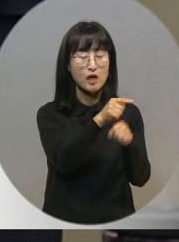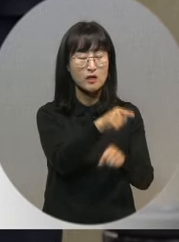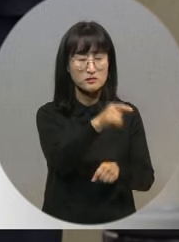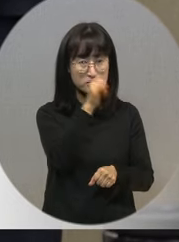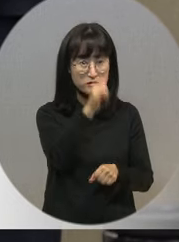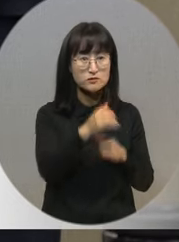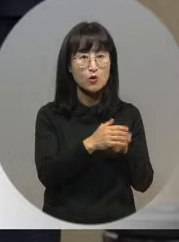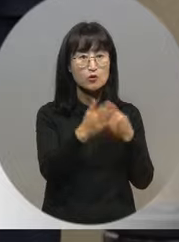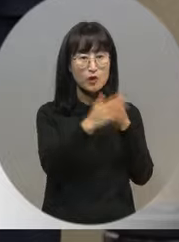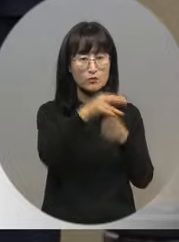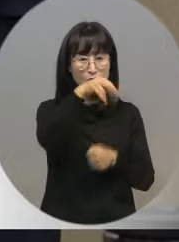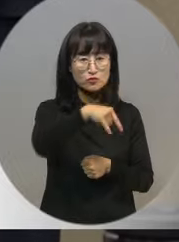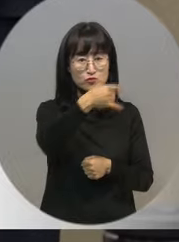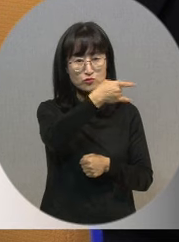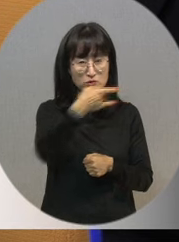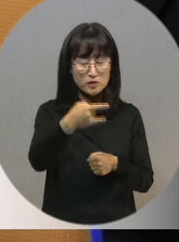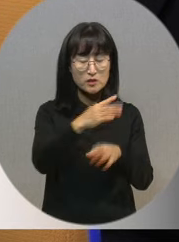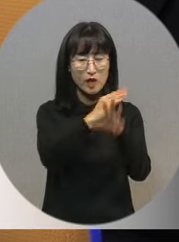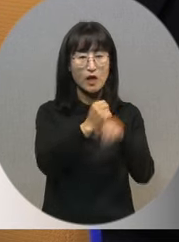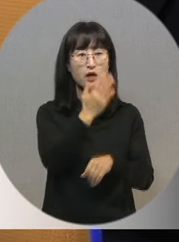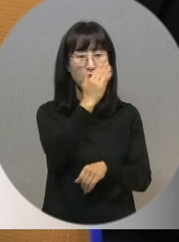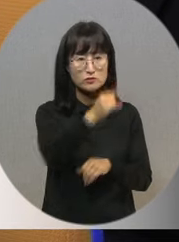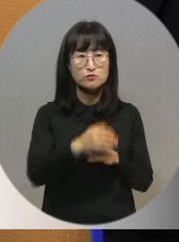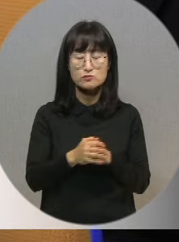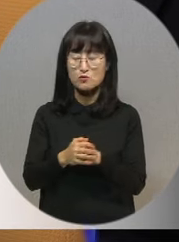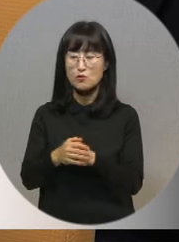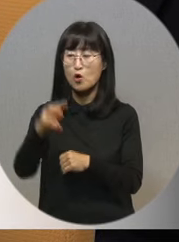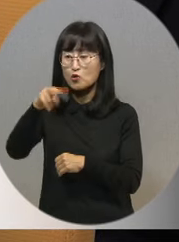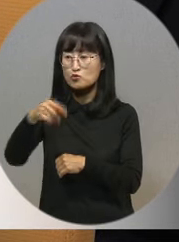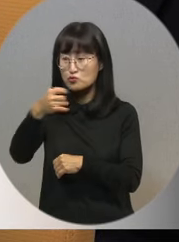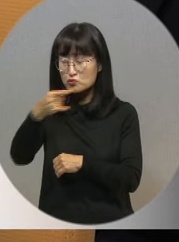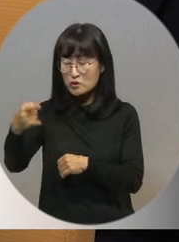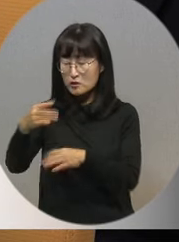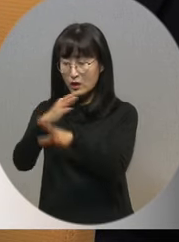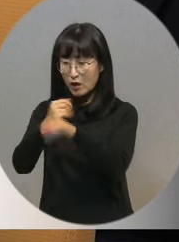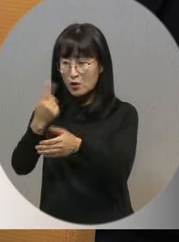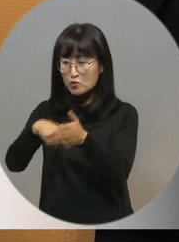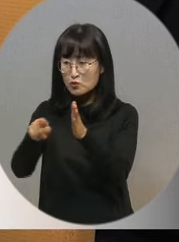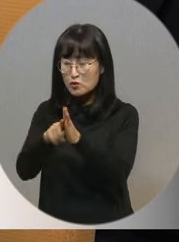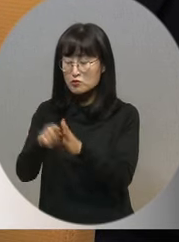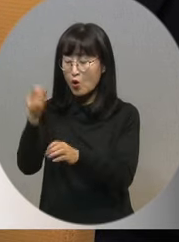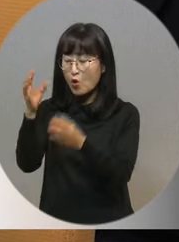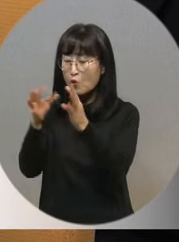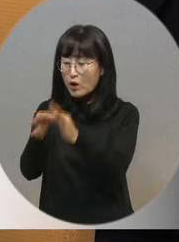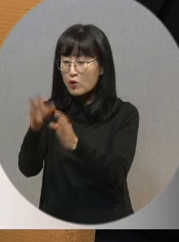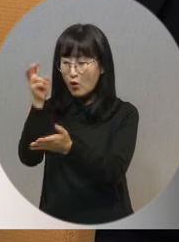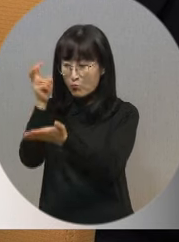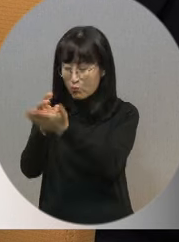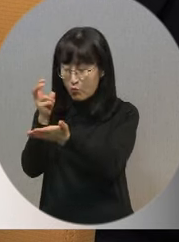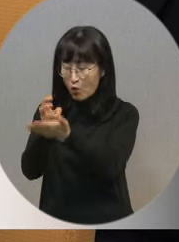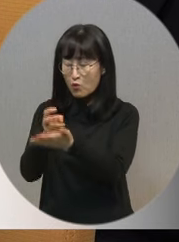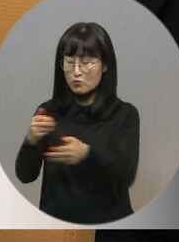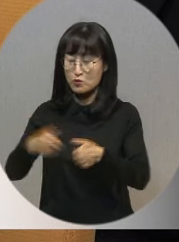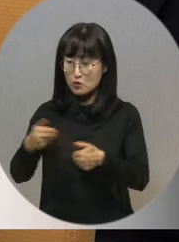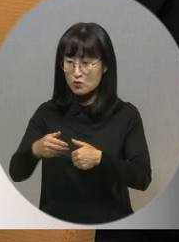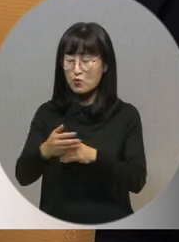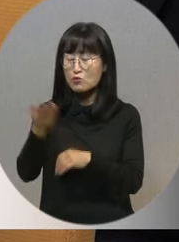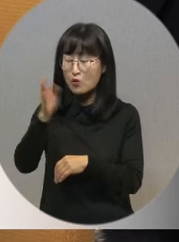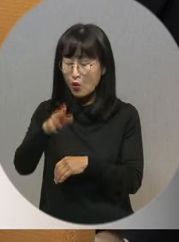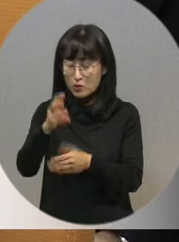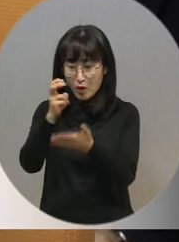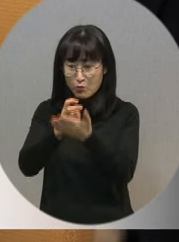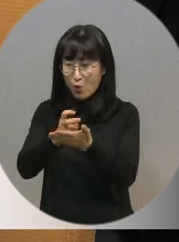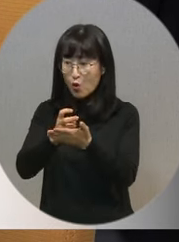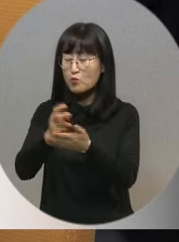생산품 요구할 수 있습니다 수위 계약을 하려면 관련 근거가 있어야 됩니다 근데 공유 재산법에 수위 계약을 할 수 있는